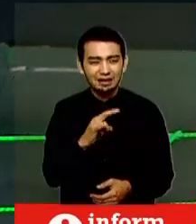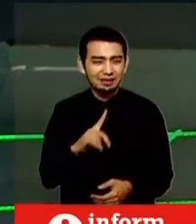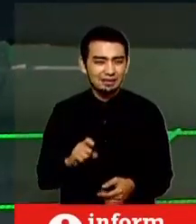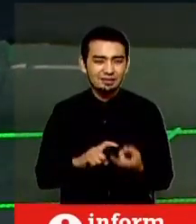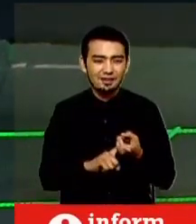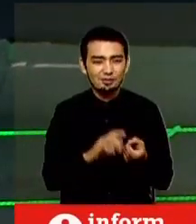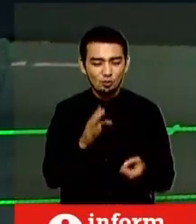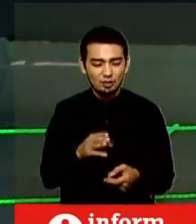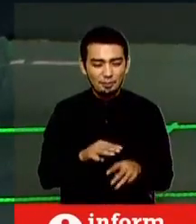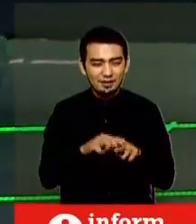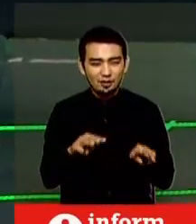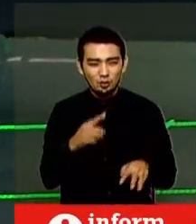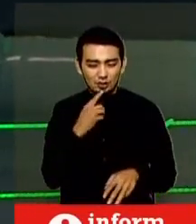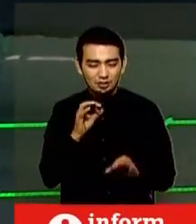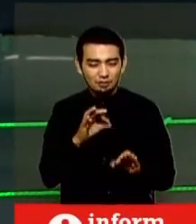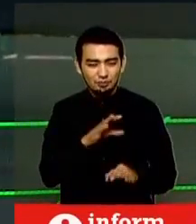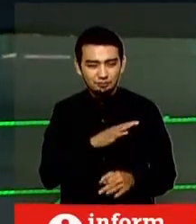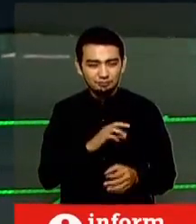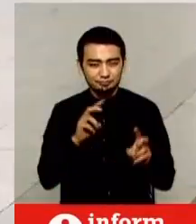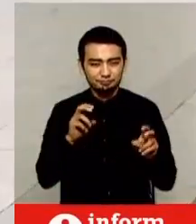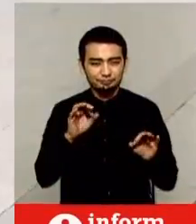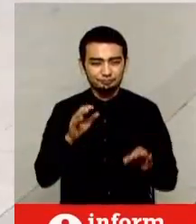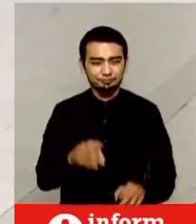Министерстве труда. Динара Нургалиева продолжит тему.